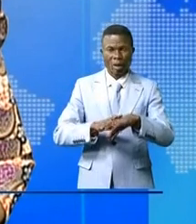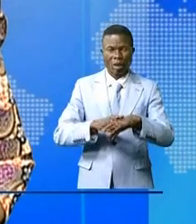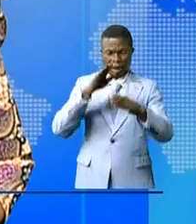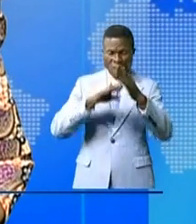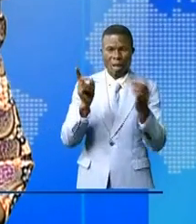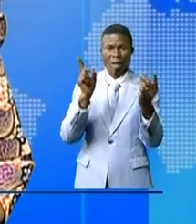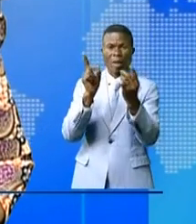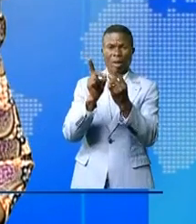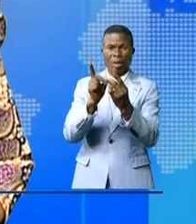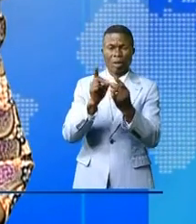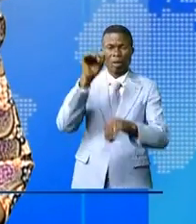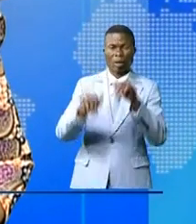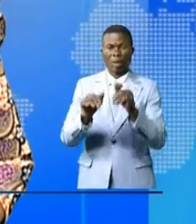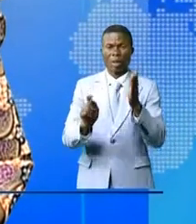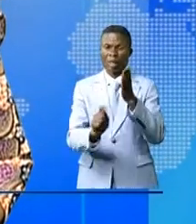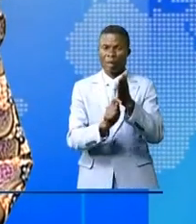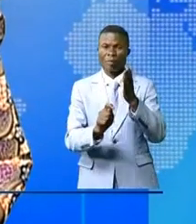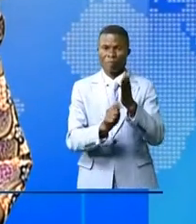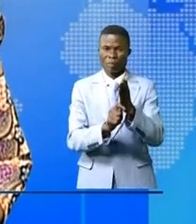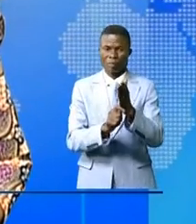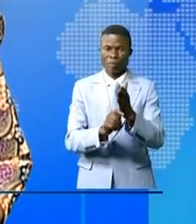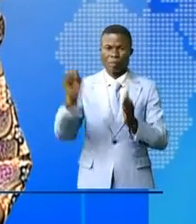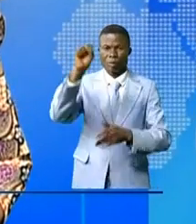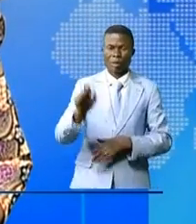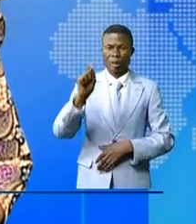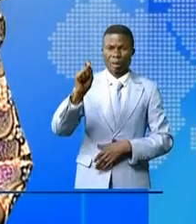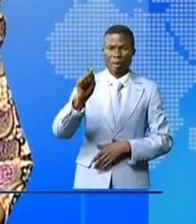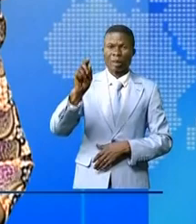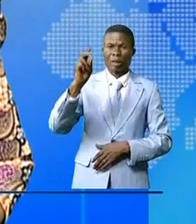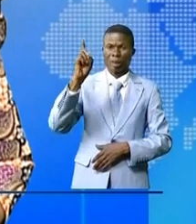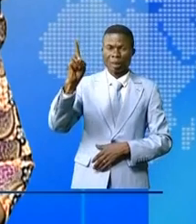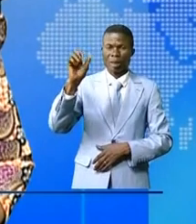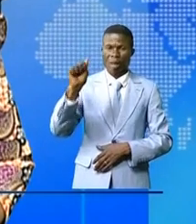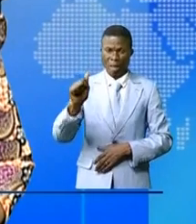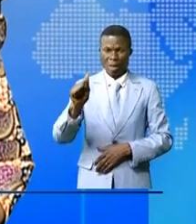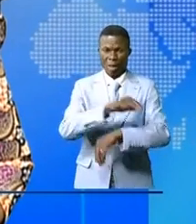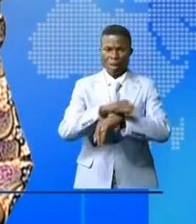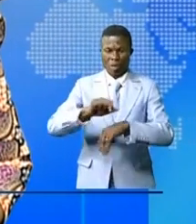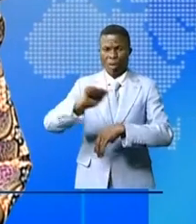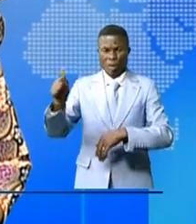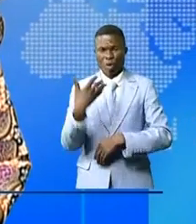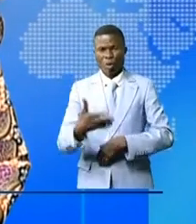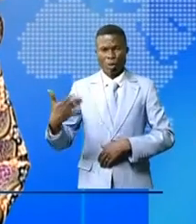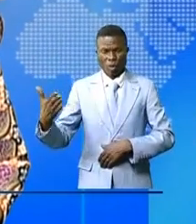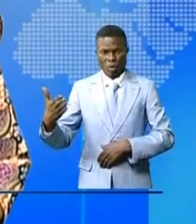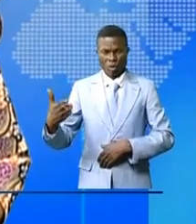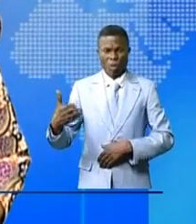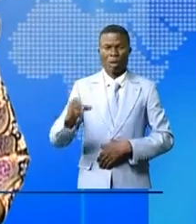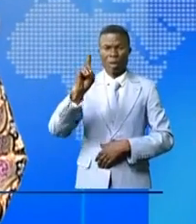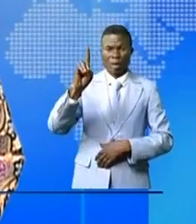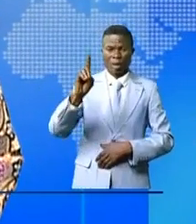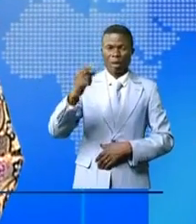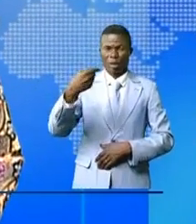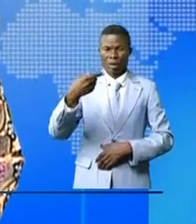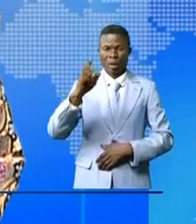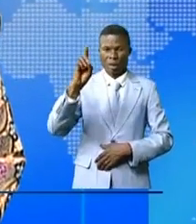en contact avec le secrétariat technique du STDA et à la direction des autres produits d'accise de la DGDA,